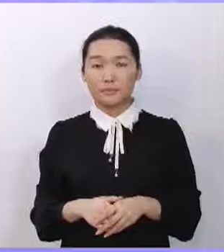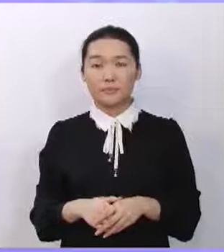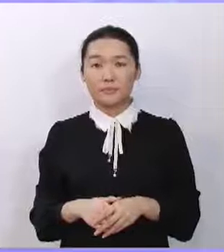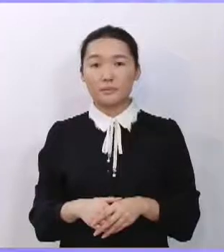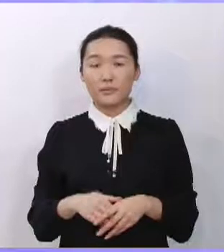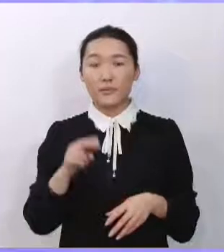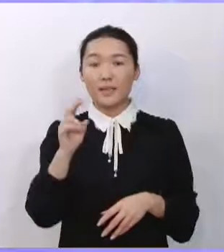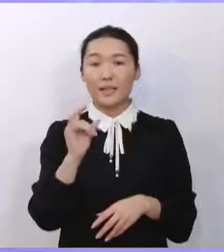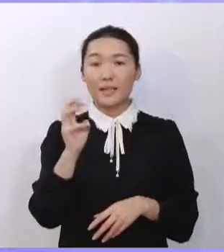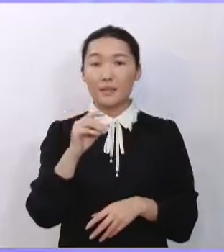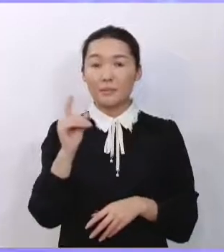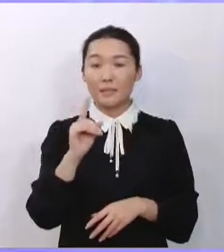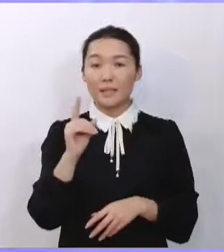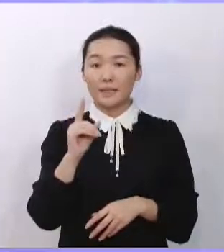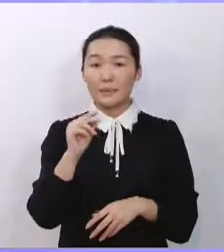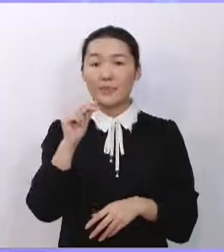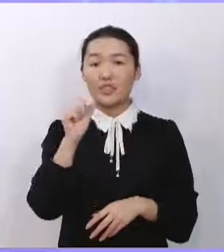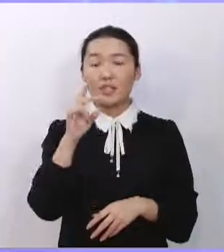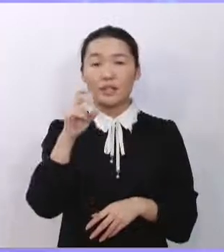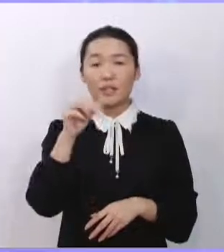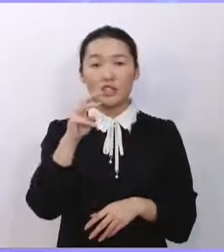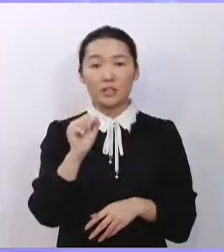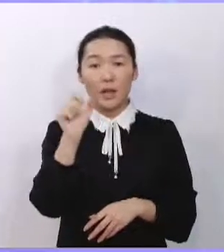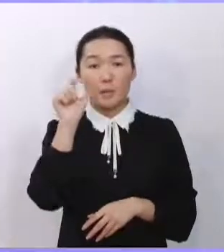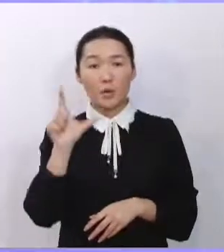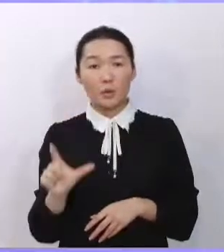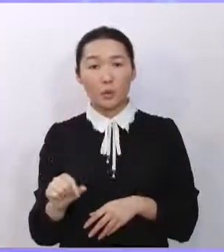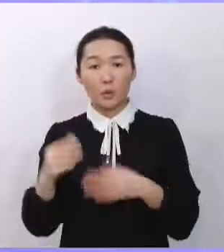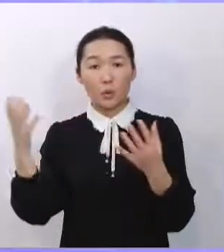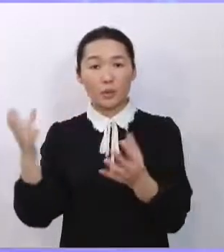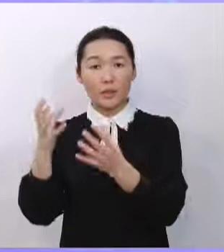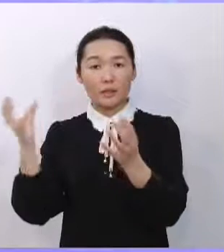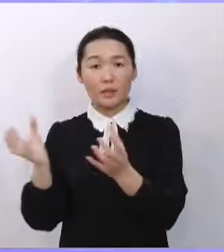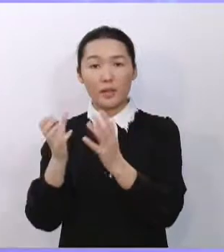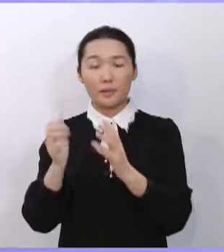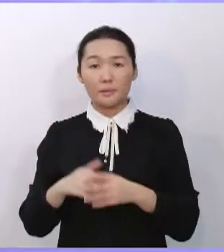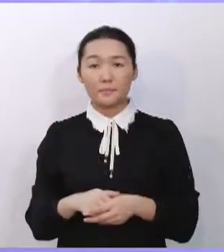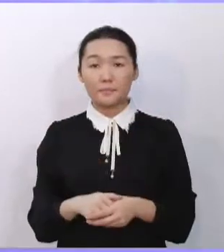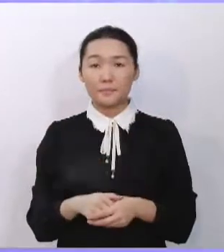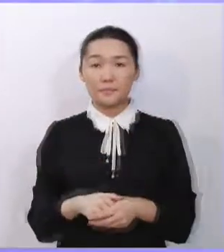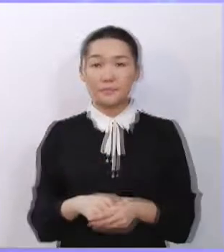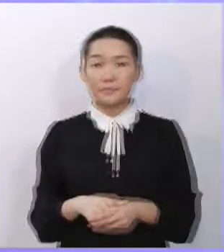Демек, кымыз чаначта, бөтөлкөдө сакталат.